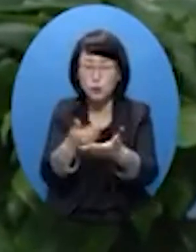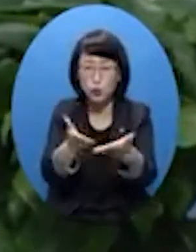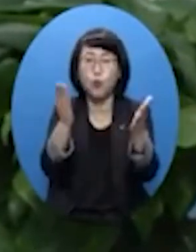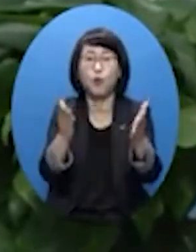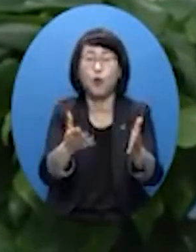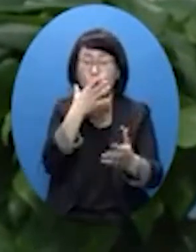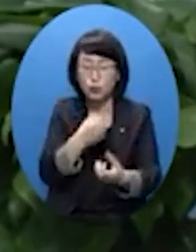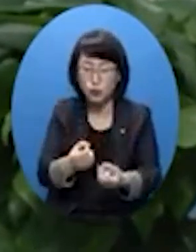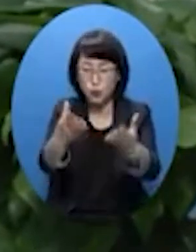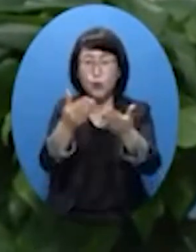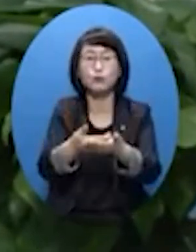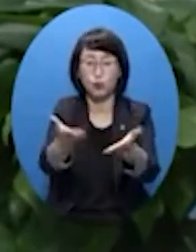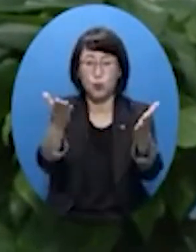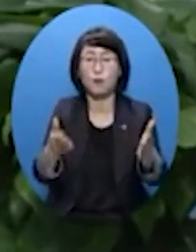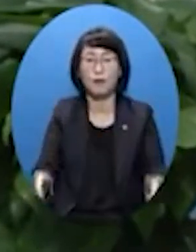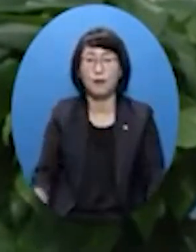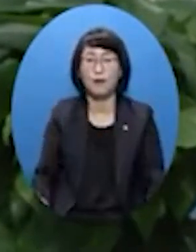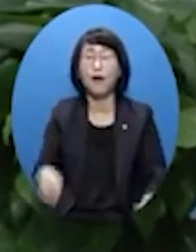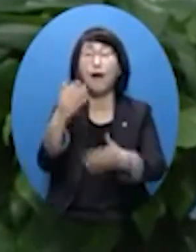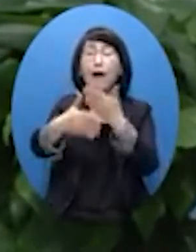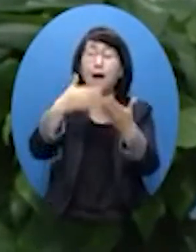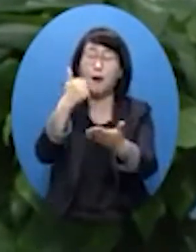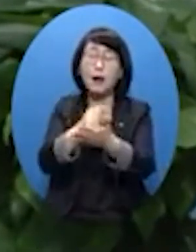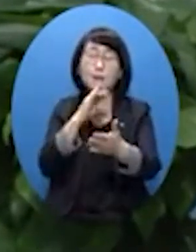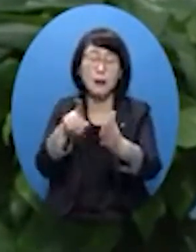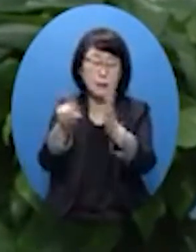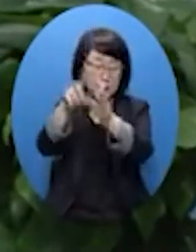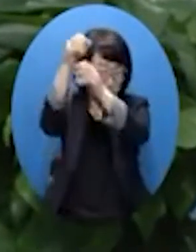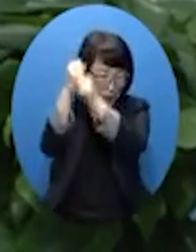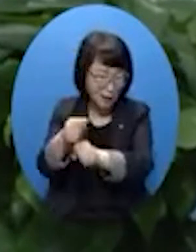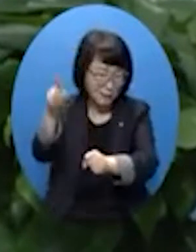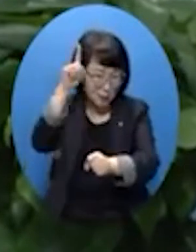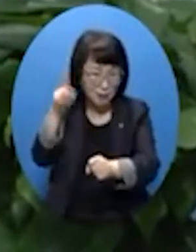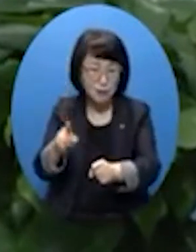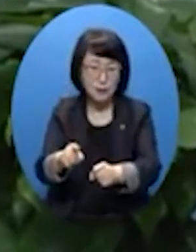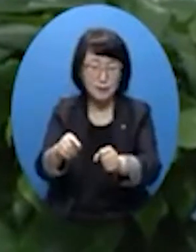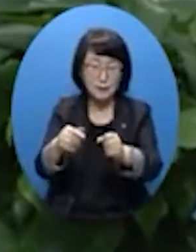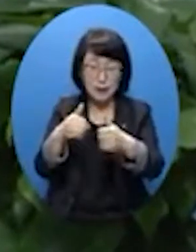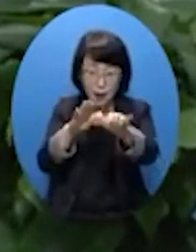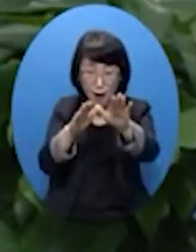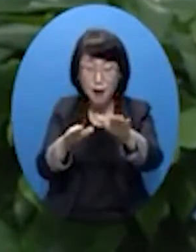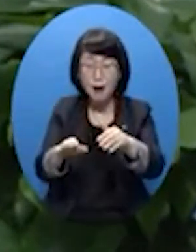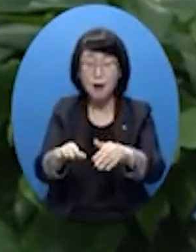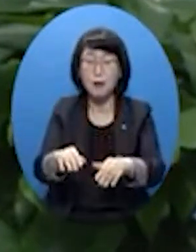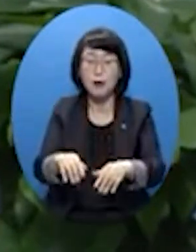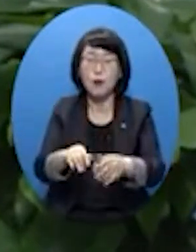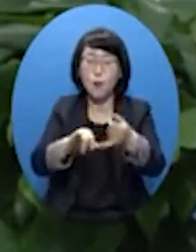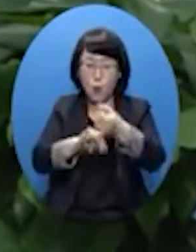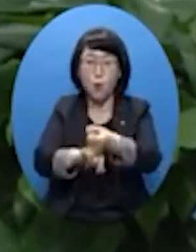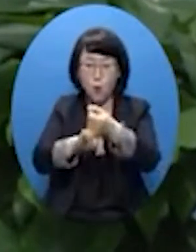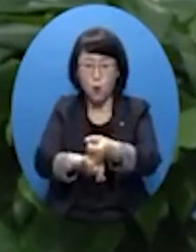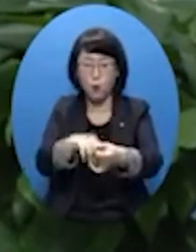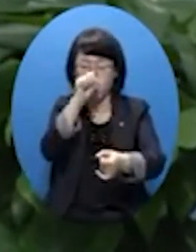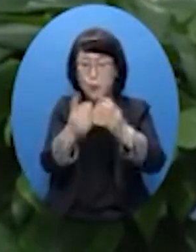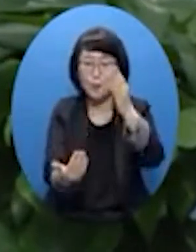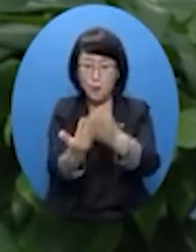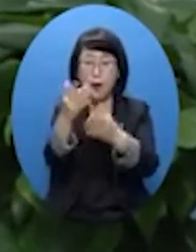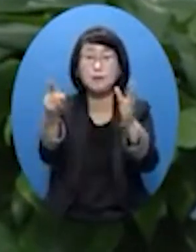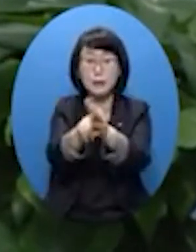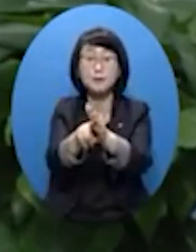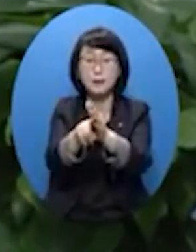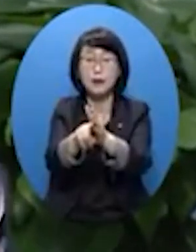줘 축복의 하나님이시고 있습니다 하나님만 전적으로 믿고 의지하고 나아가면 반드시 반드시 우리에게 좋은 일이 일어나는